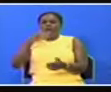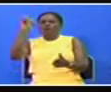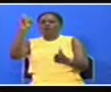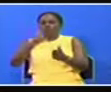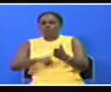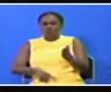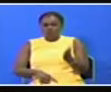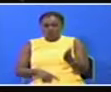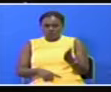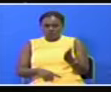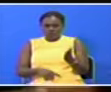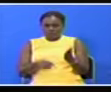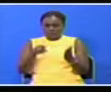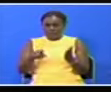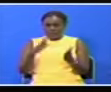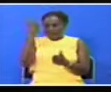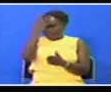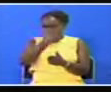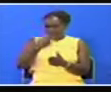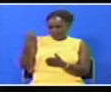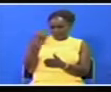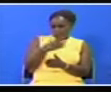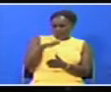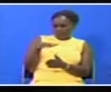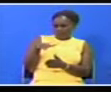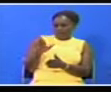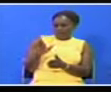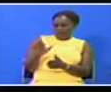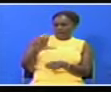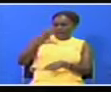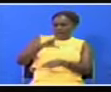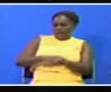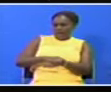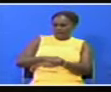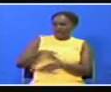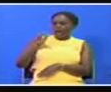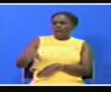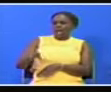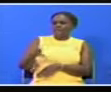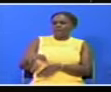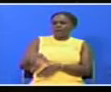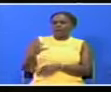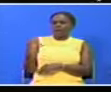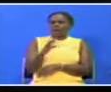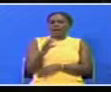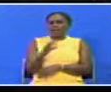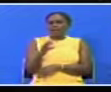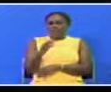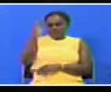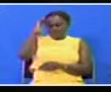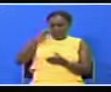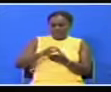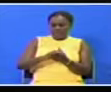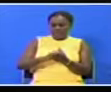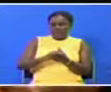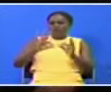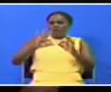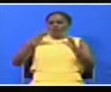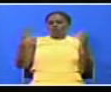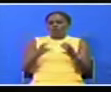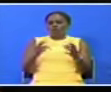hiyo hiyo inapelekea kuwapendeza wao ili waweze kuwatafuta walipo, na kwa kupitia hivyo tunaamini jamii inabadilika.